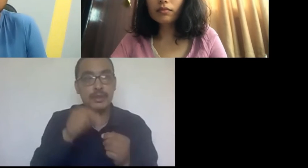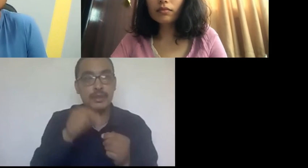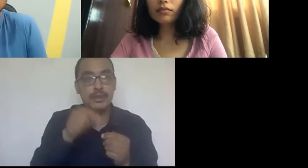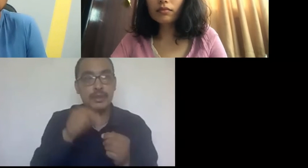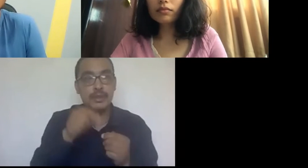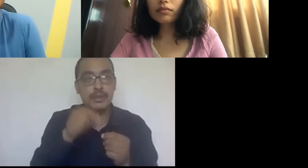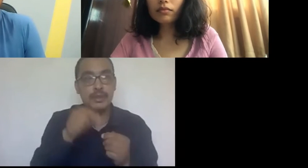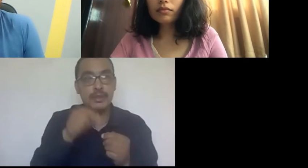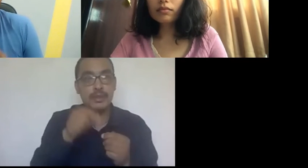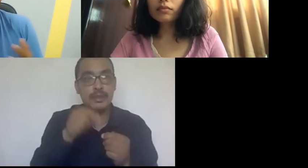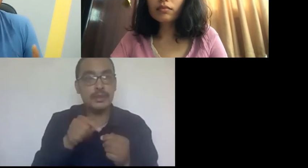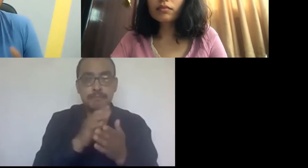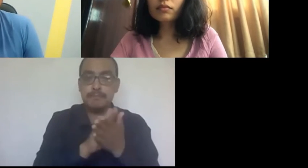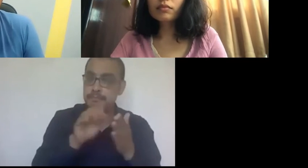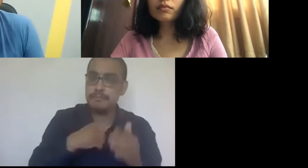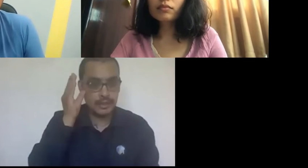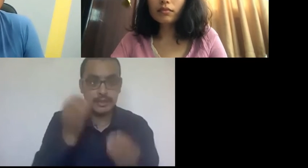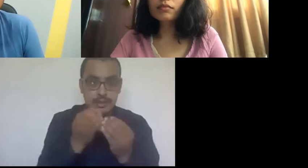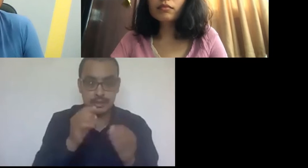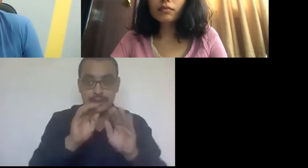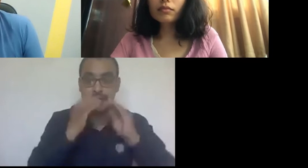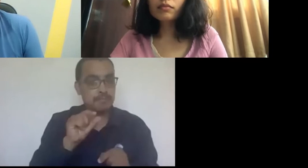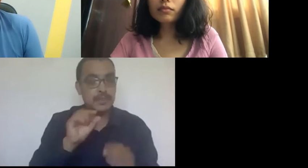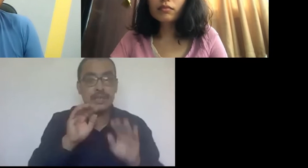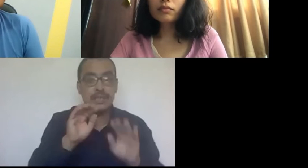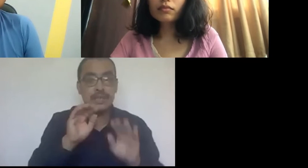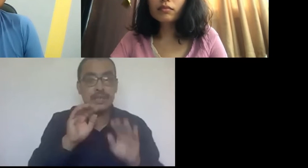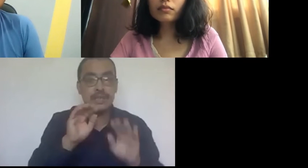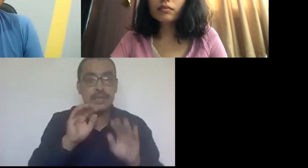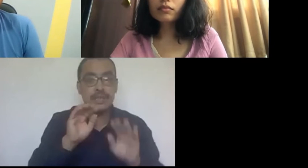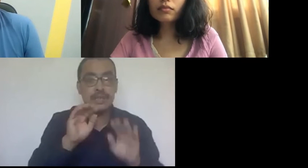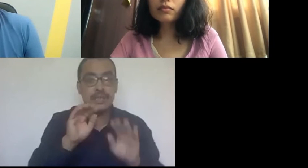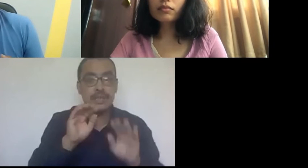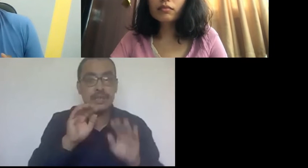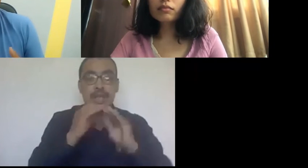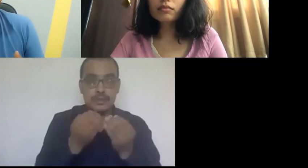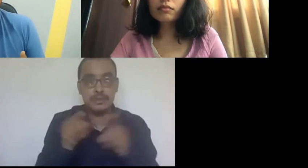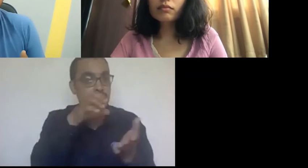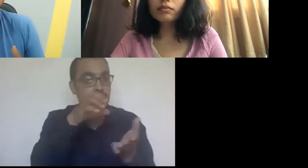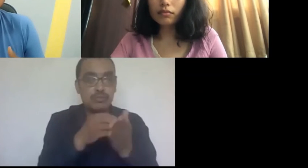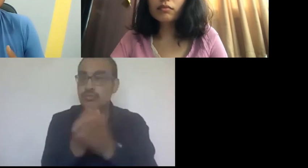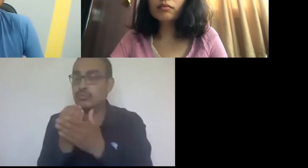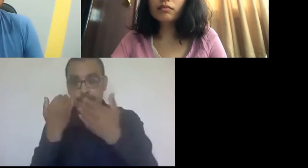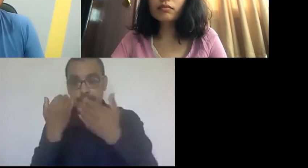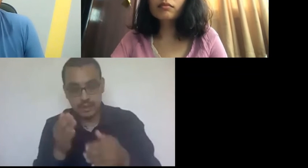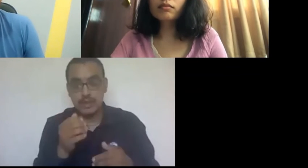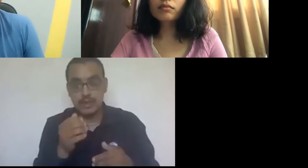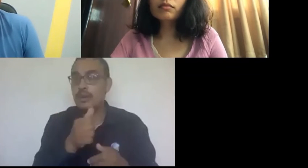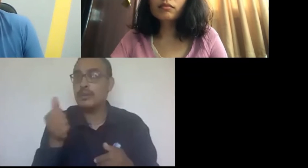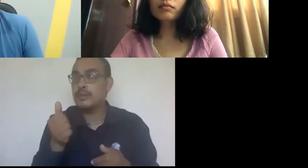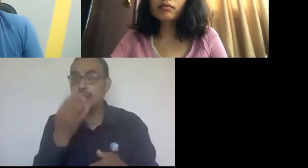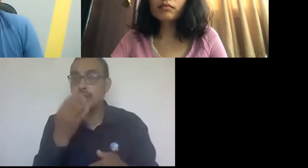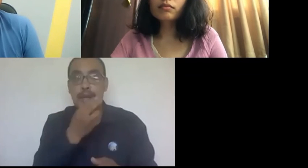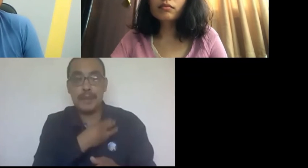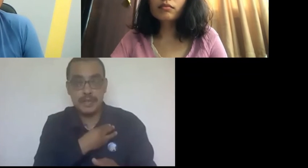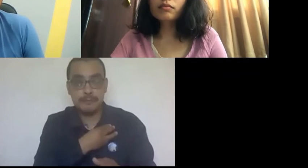पनि धेरै हुँदो रहेछ. जस्तै नयाँ सोसियल मिडिया प्लेटफर्म आउँछ अनि अथवा चाहिँ कोही मान्छे नयाँ अलग सडन कुनै सोसियल मिडियामा छिर्न